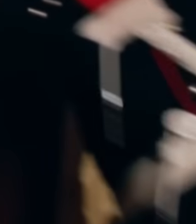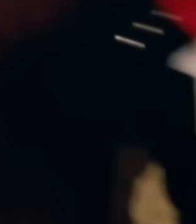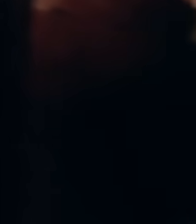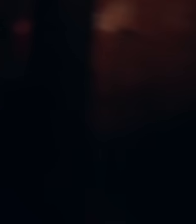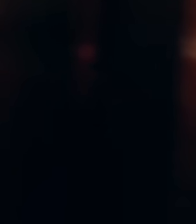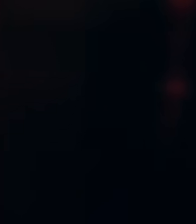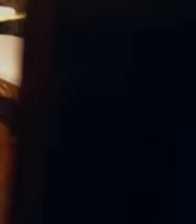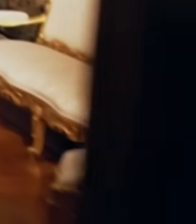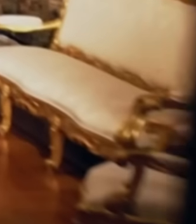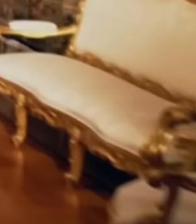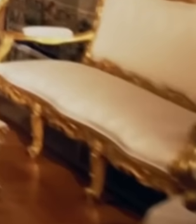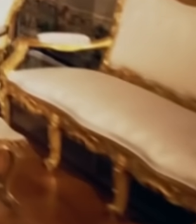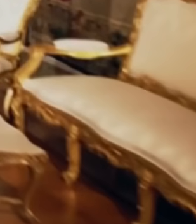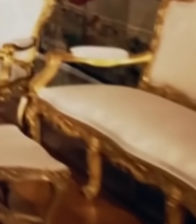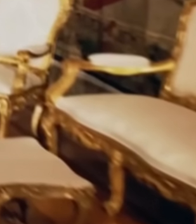C